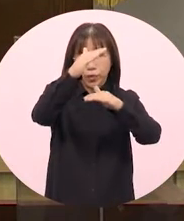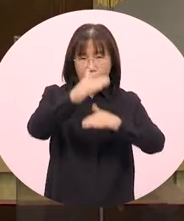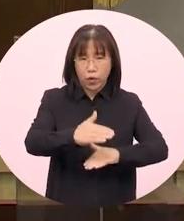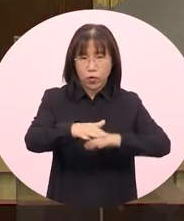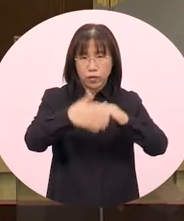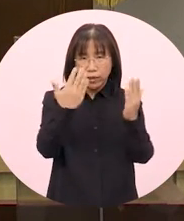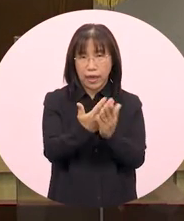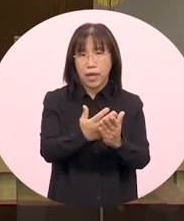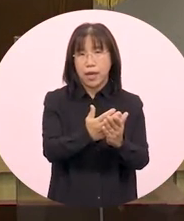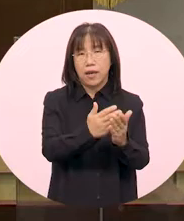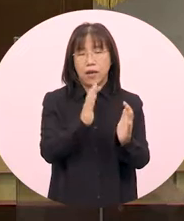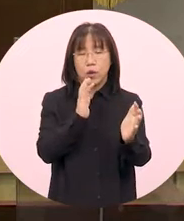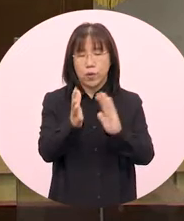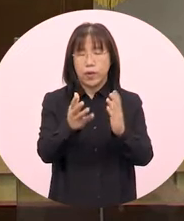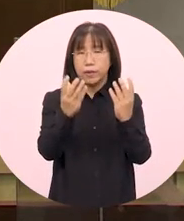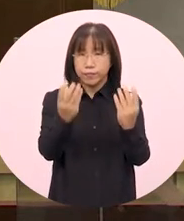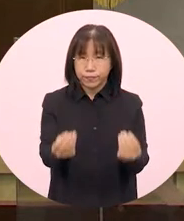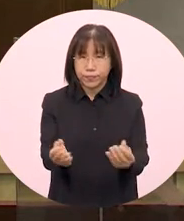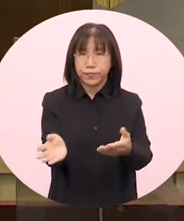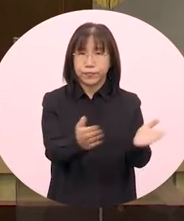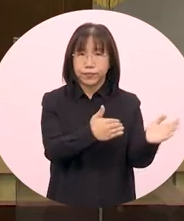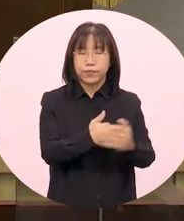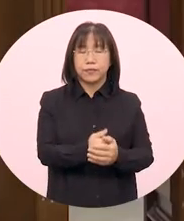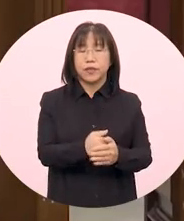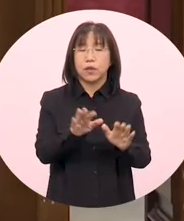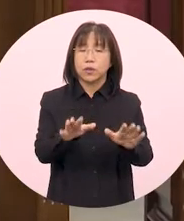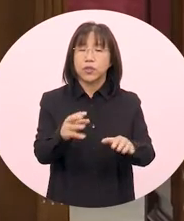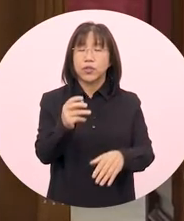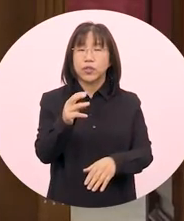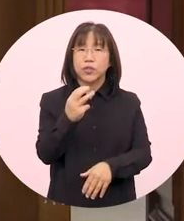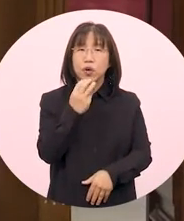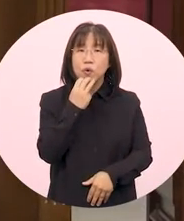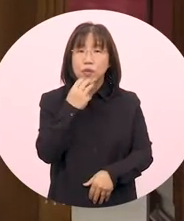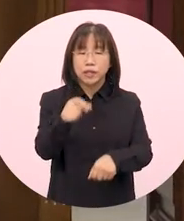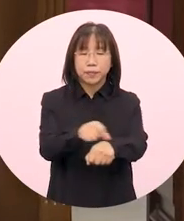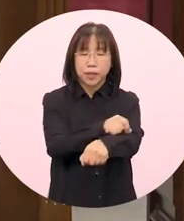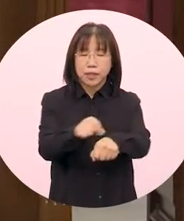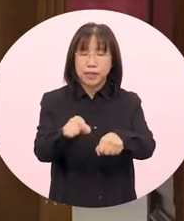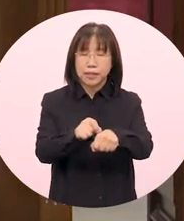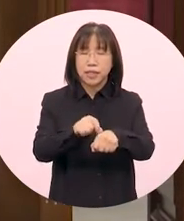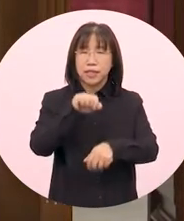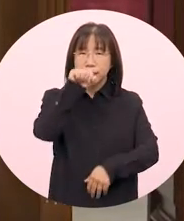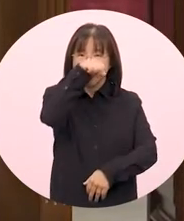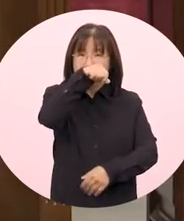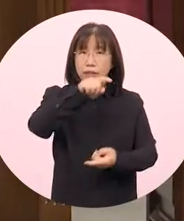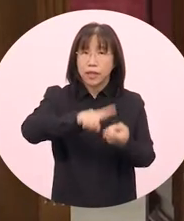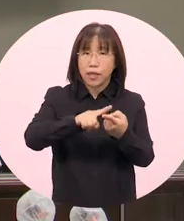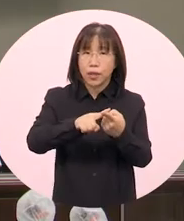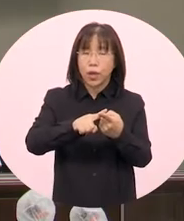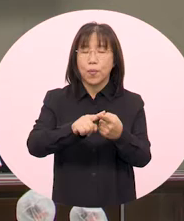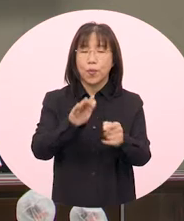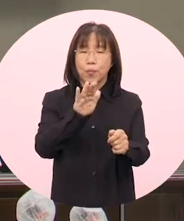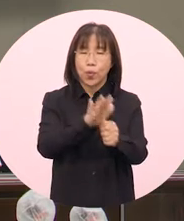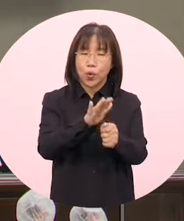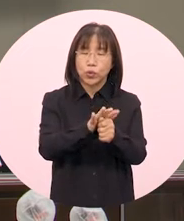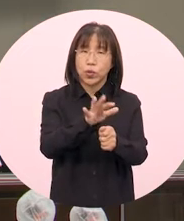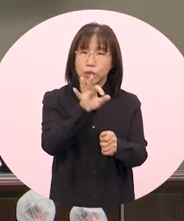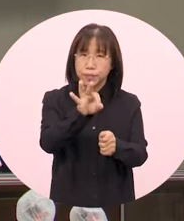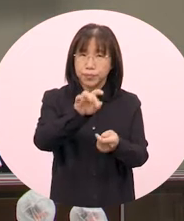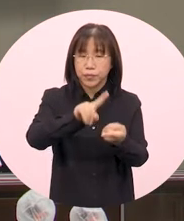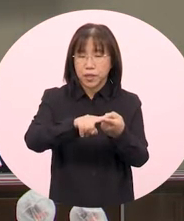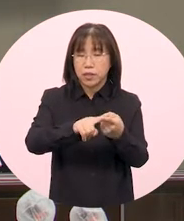의결했습니다. 먼저 행정재무위원회에서는 서울특별시 강서구 지방보조금관리조례 전부개정 조례안